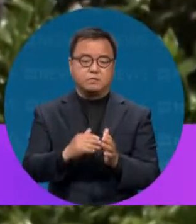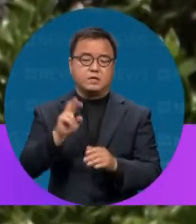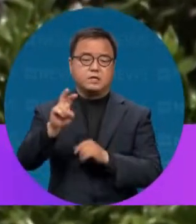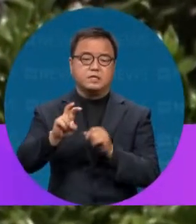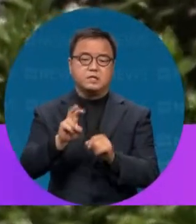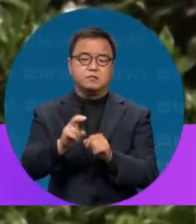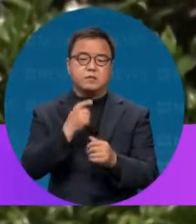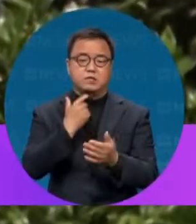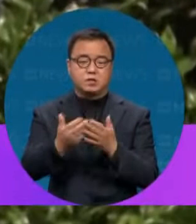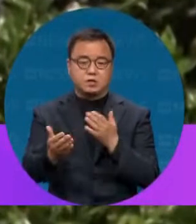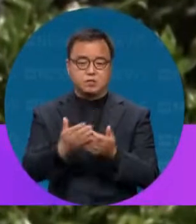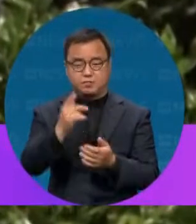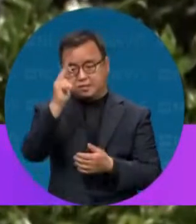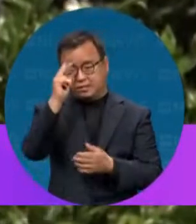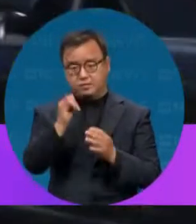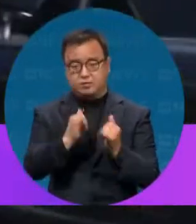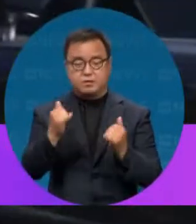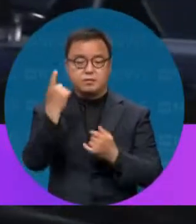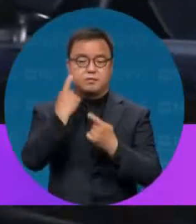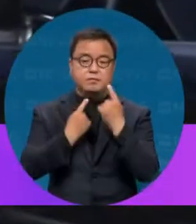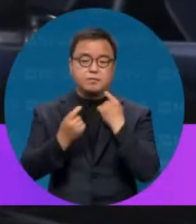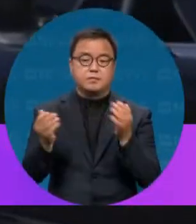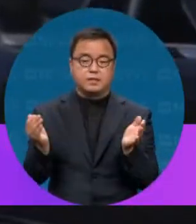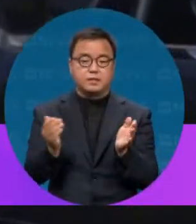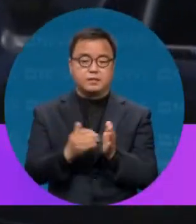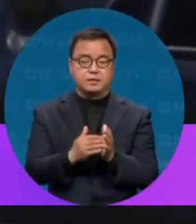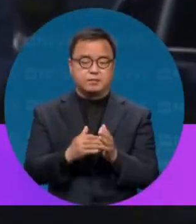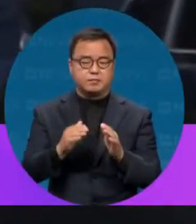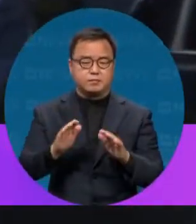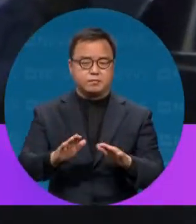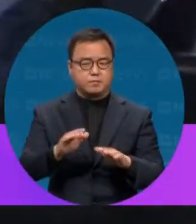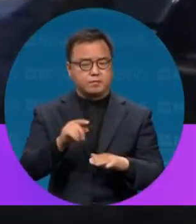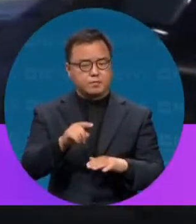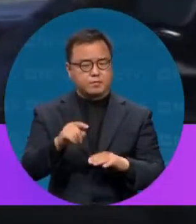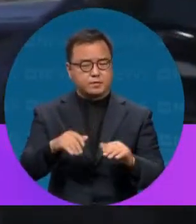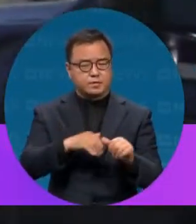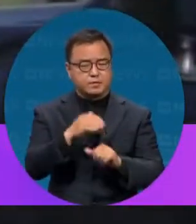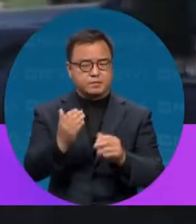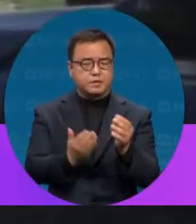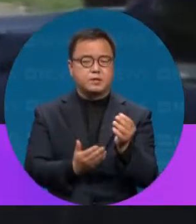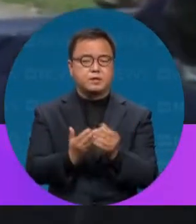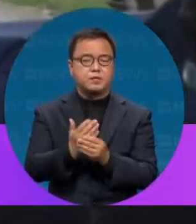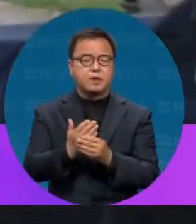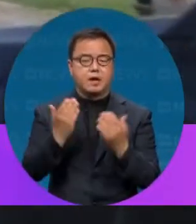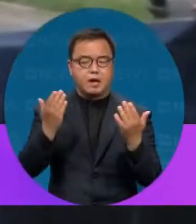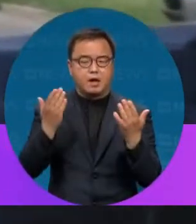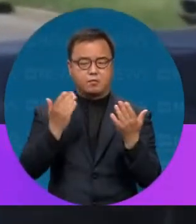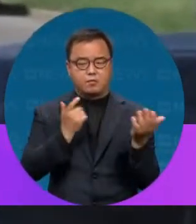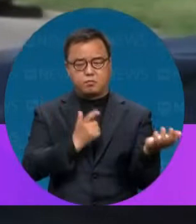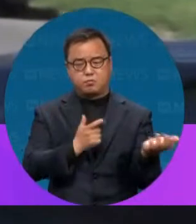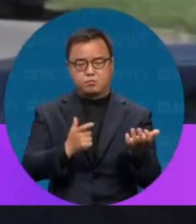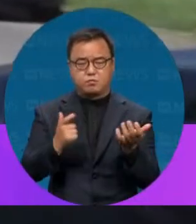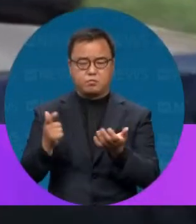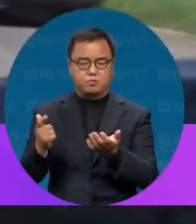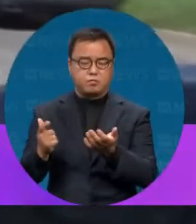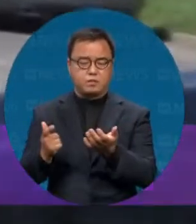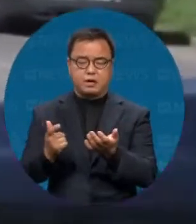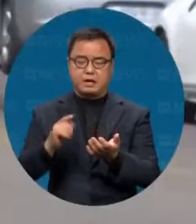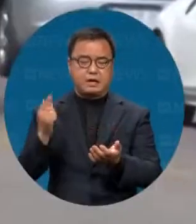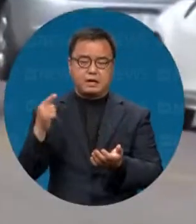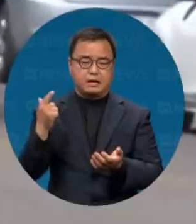아담 윌슨이 부상을 입었습니다. 테네시주 연방수사국은 이번 사건이 학교 총기 난사는 아니라고